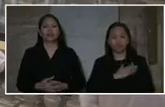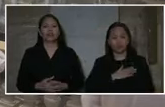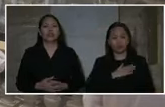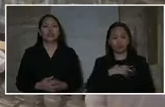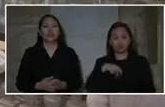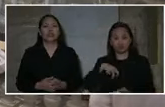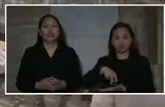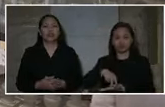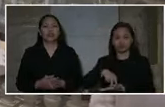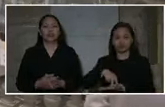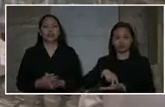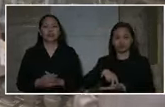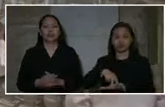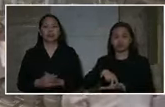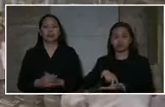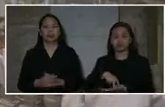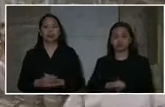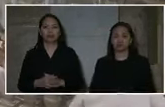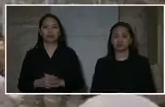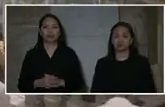magsiluhod po ang lahat.